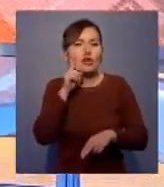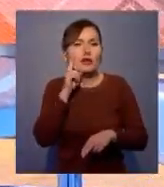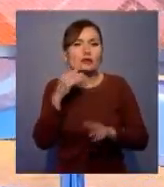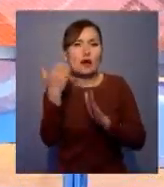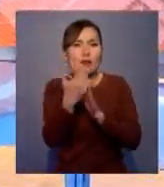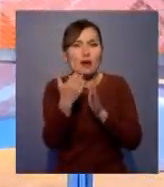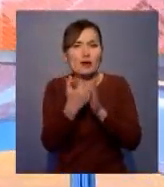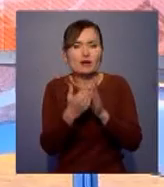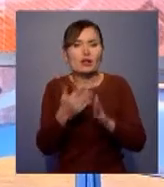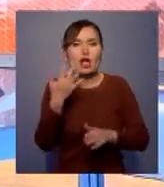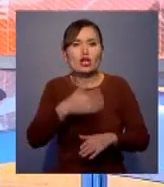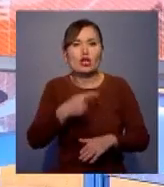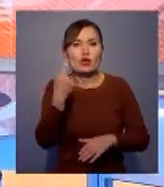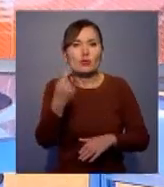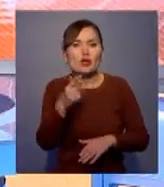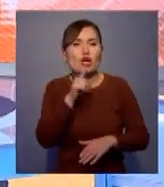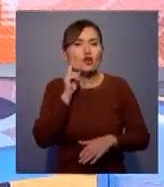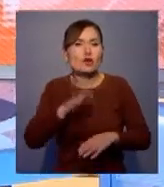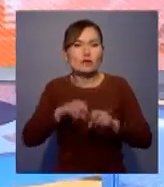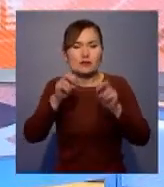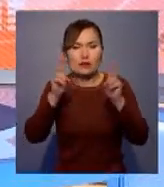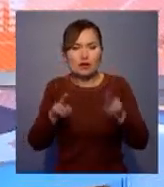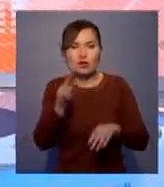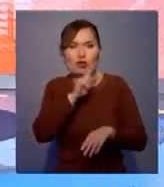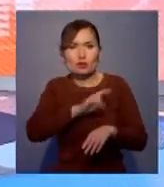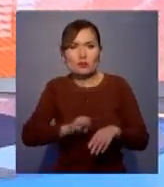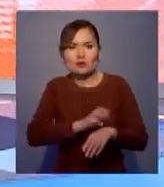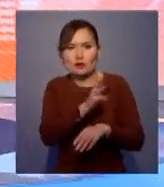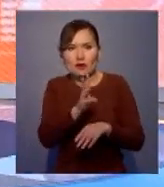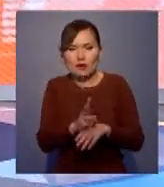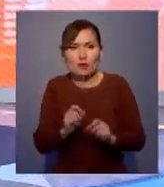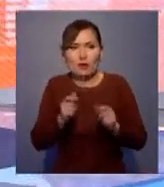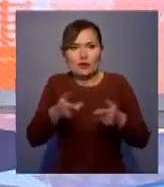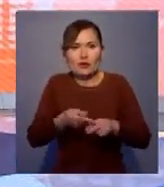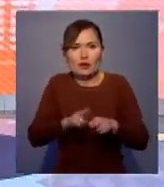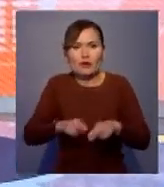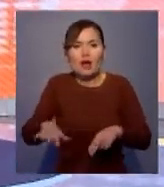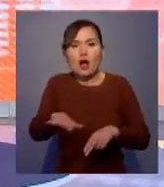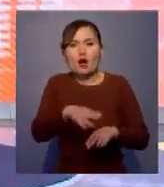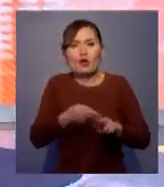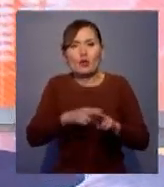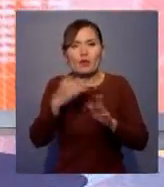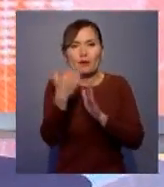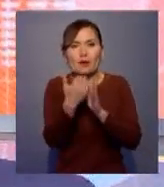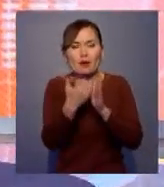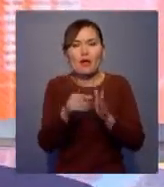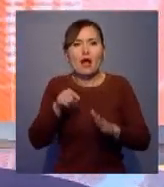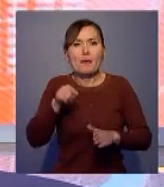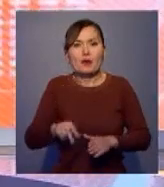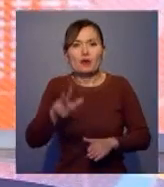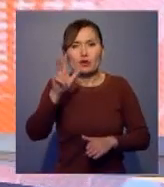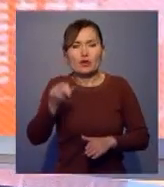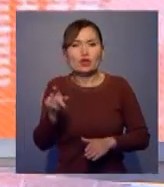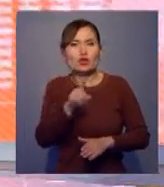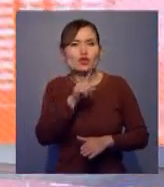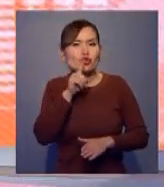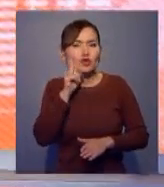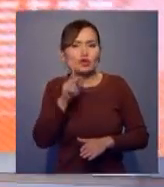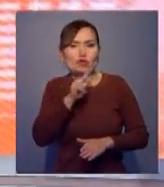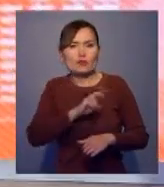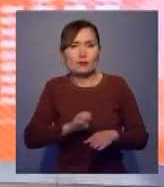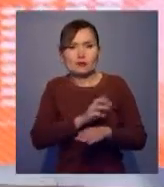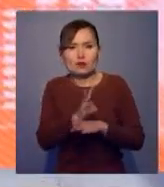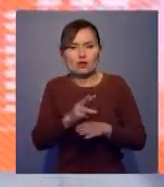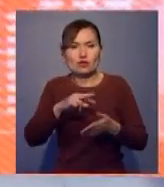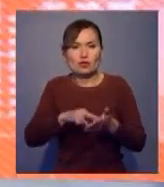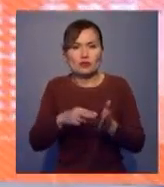бағдарламасы арқылы 51 жас маман екі қолға бір бүрек тапқан. Жалпы аймақта осы бағдарлама арқылы 1300-дей жасты қамту